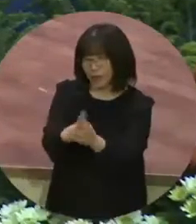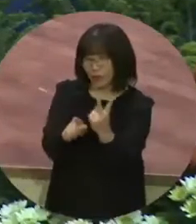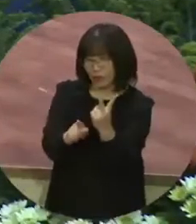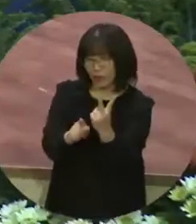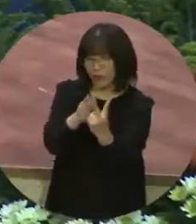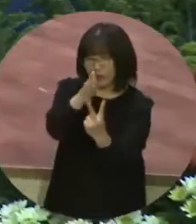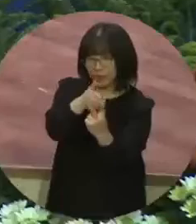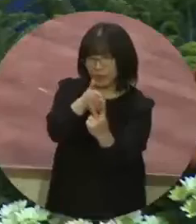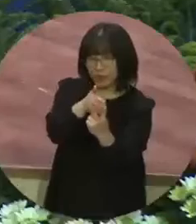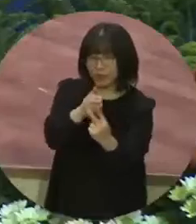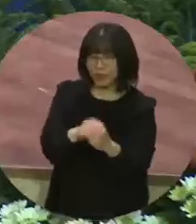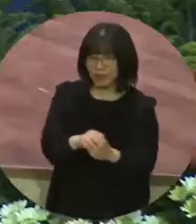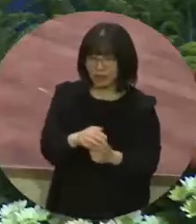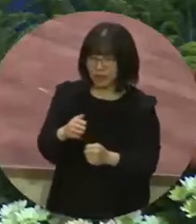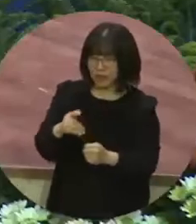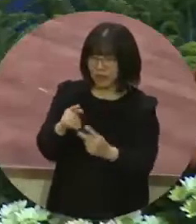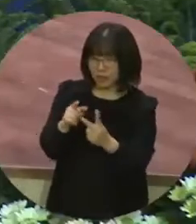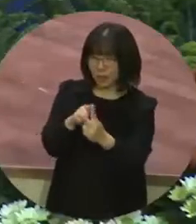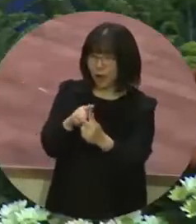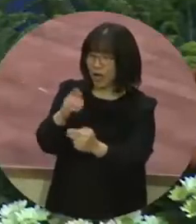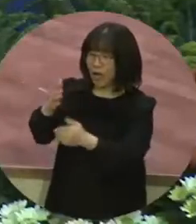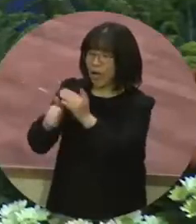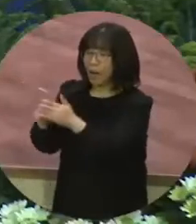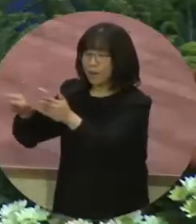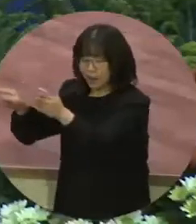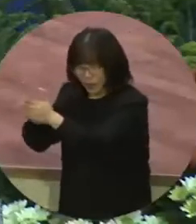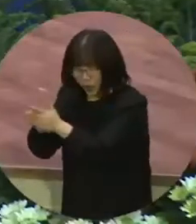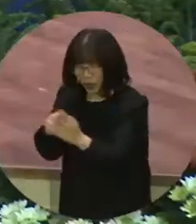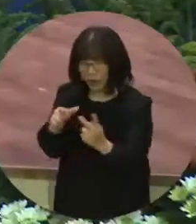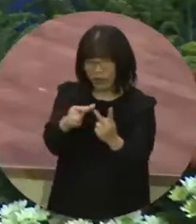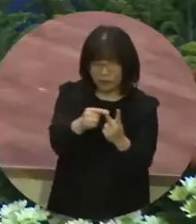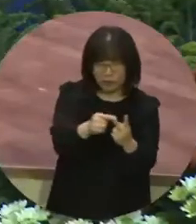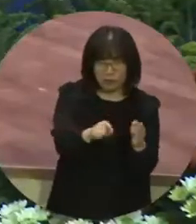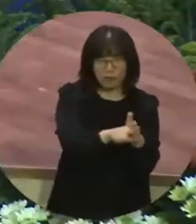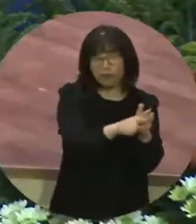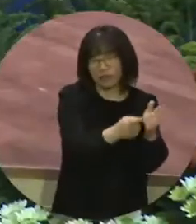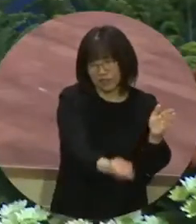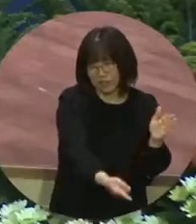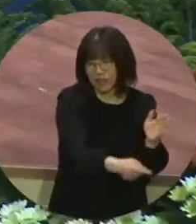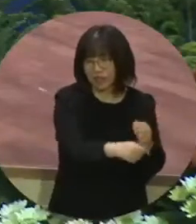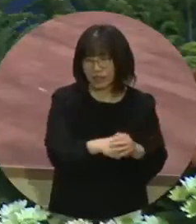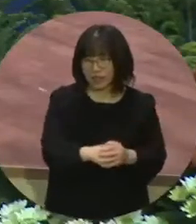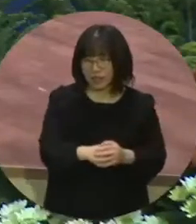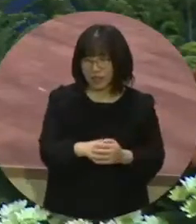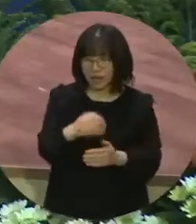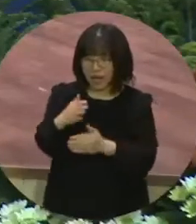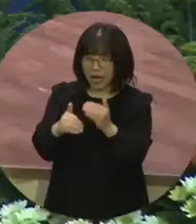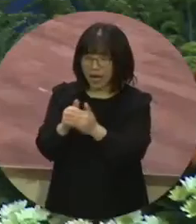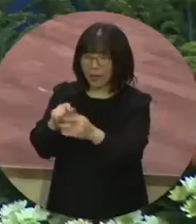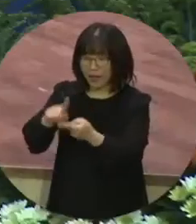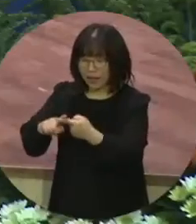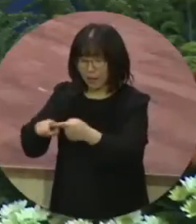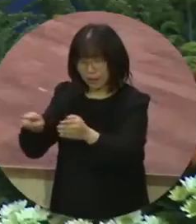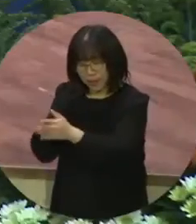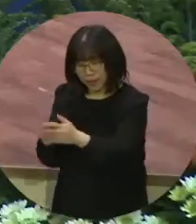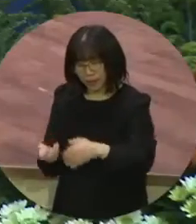사람. 하나님 믿는 사람, 못 믿는 사람. 자, 하나님의 말씀에 대한 온전한 믿음을 가지고